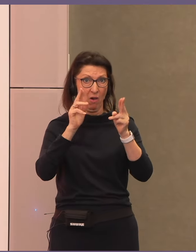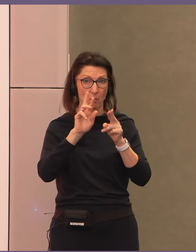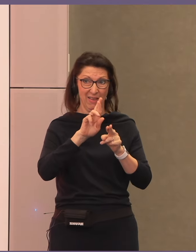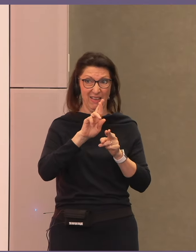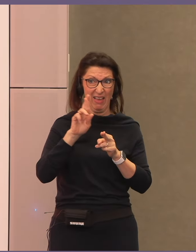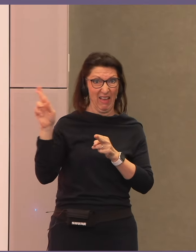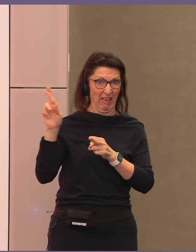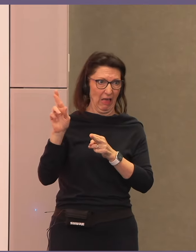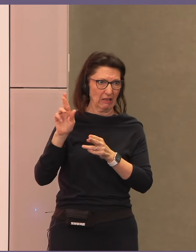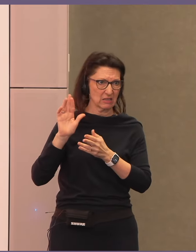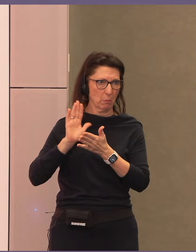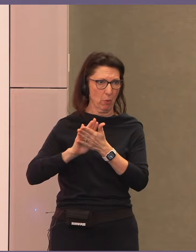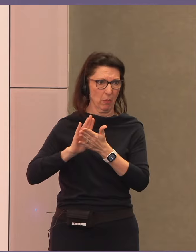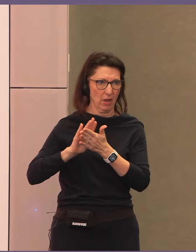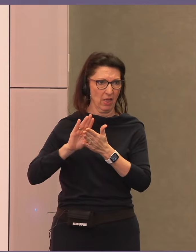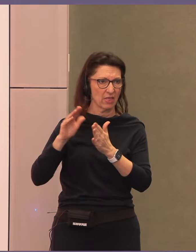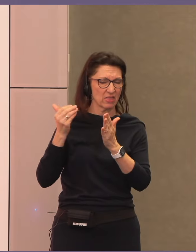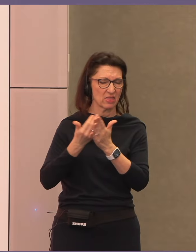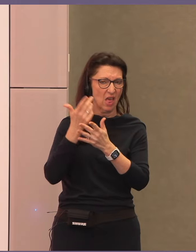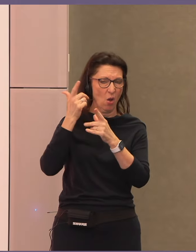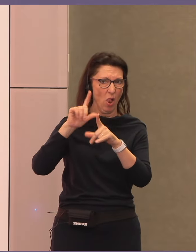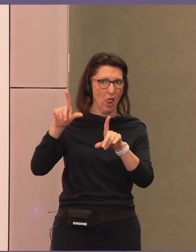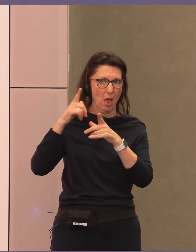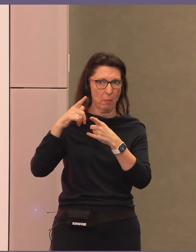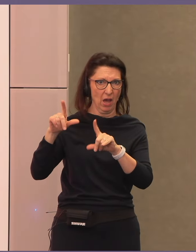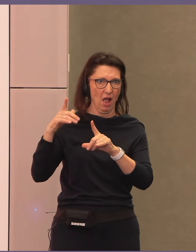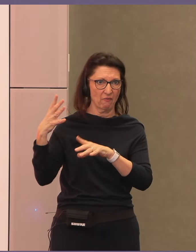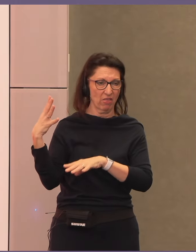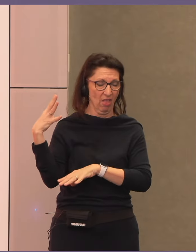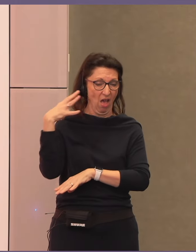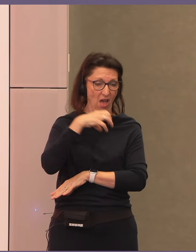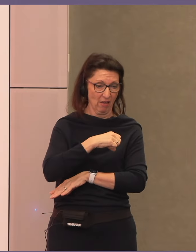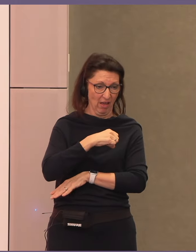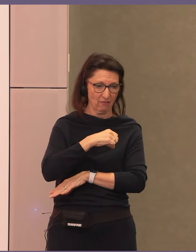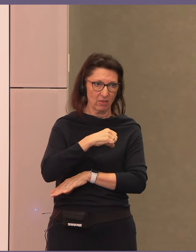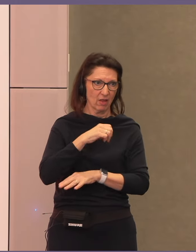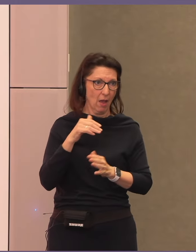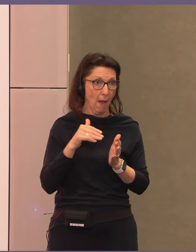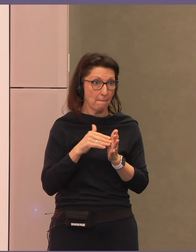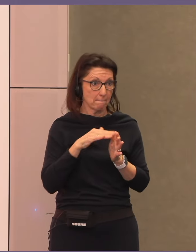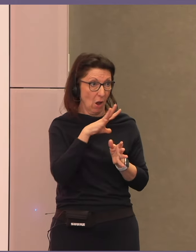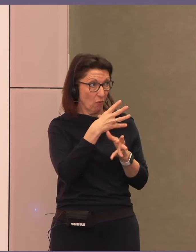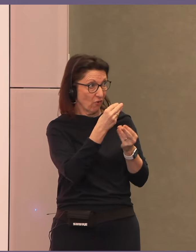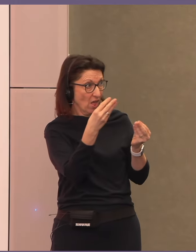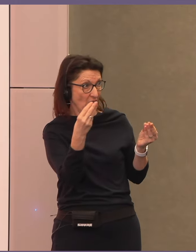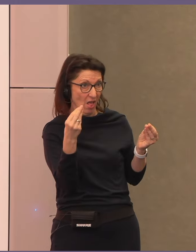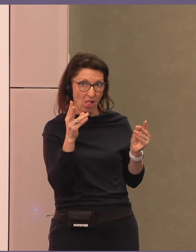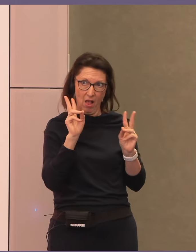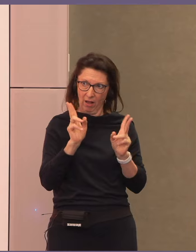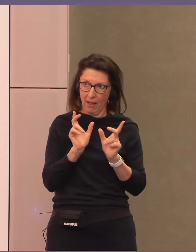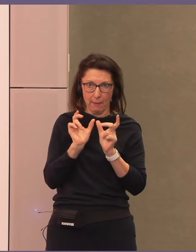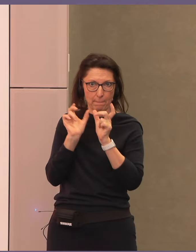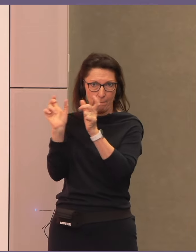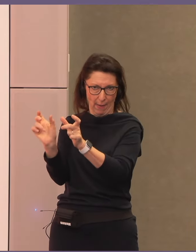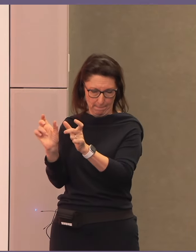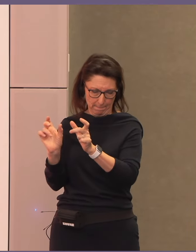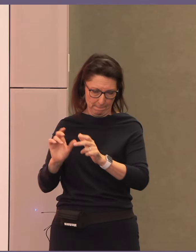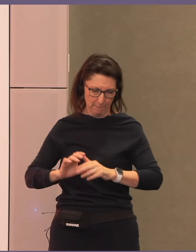Rechtspopulisten und neoliberalen Akteuren wirksam und entschlossen entgegenzuwirken.